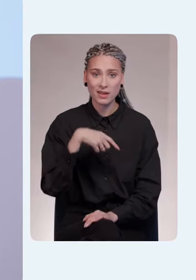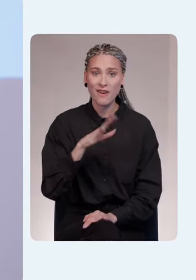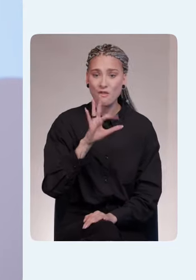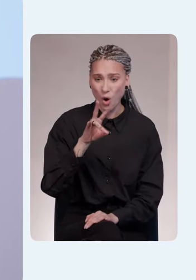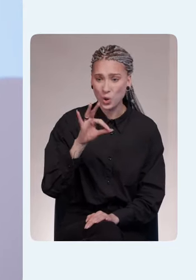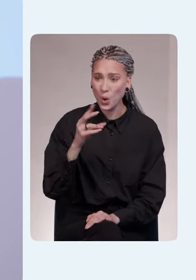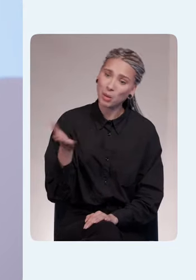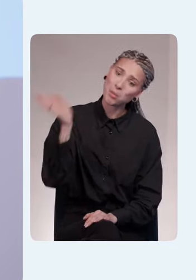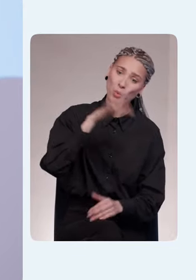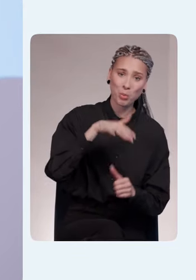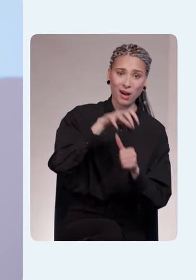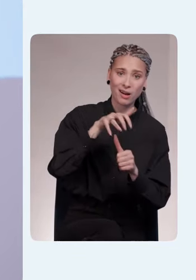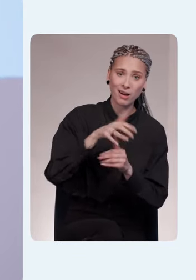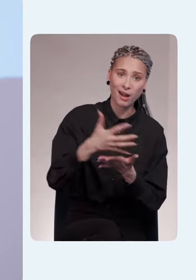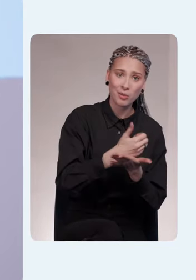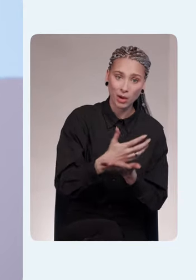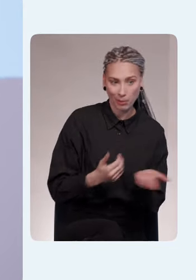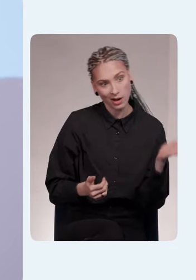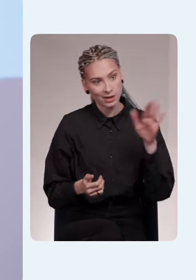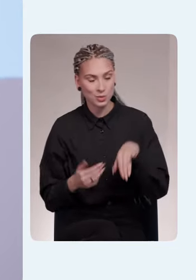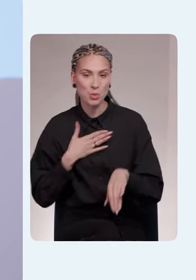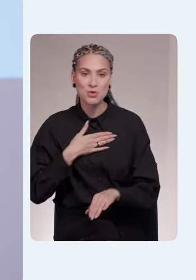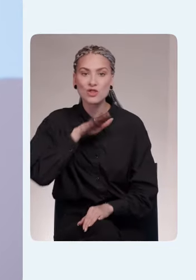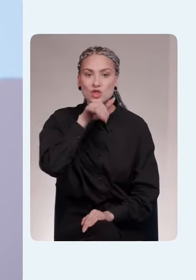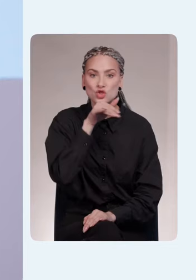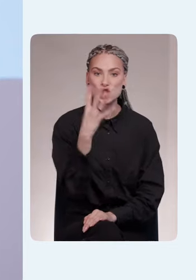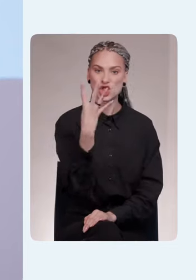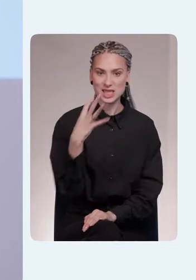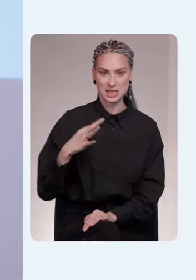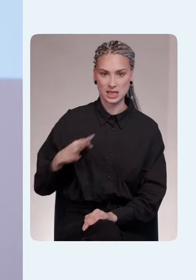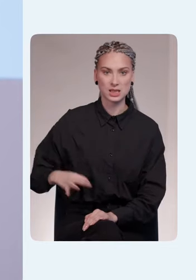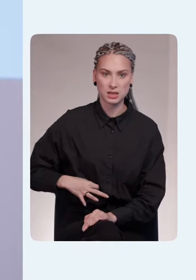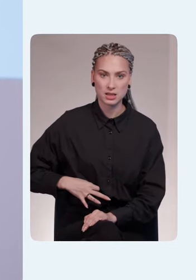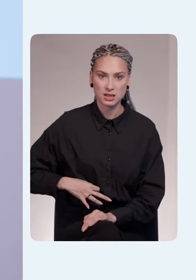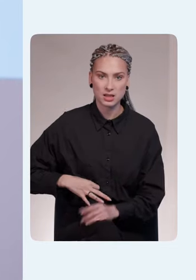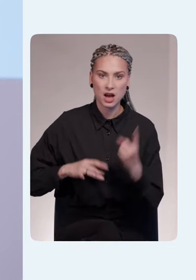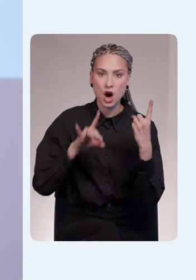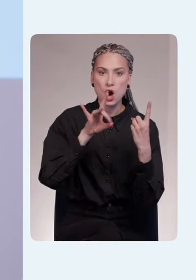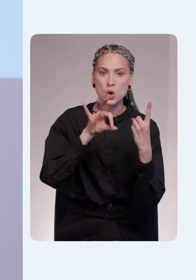Ну пойдем по грибы. У моего дедушки четыре сына. Ролан, Роман, Роберт